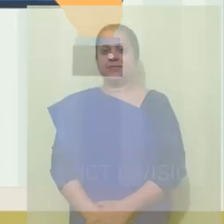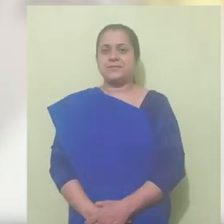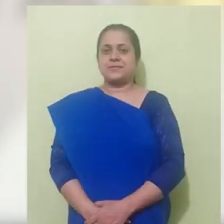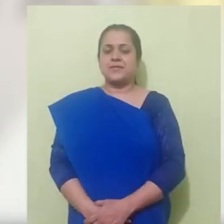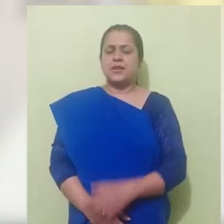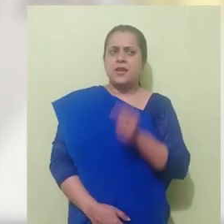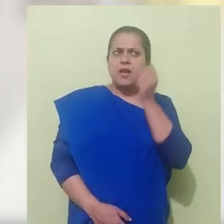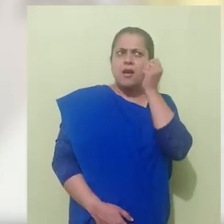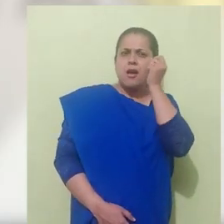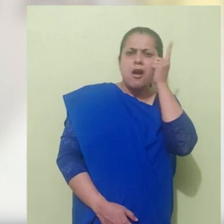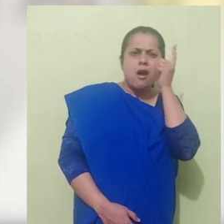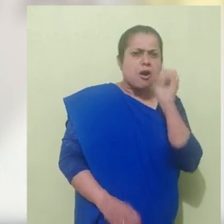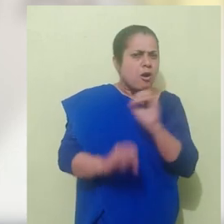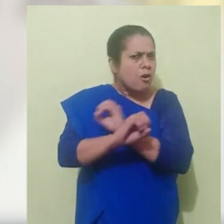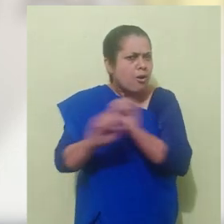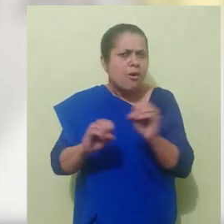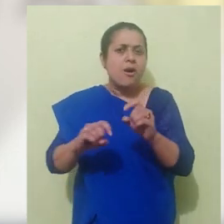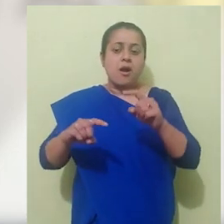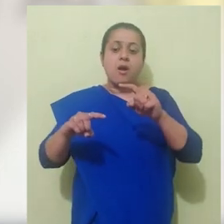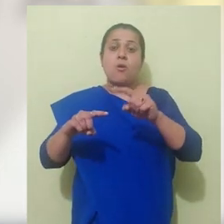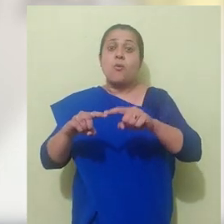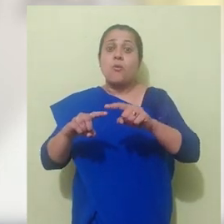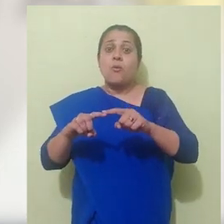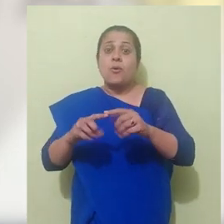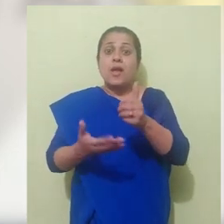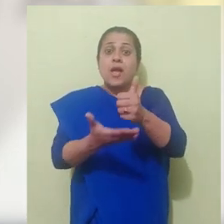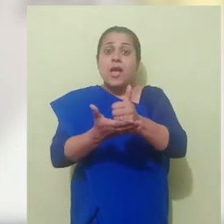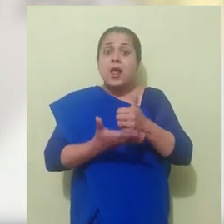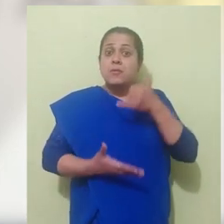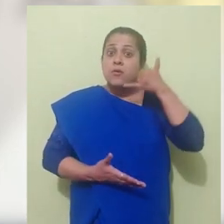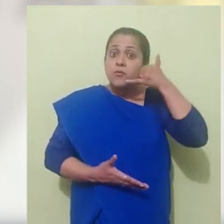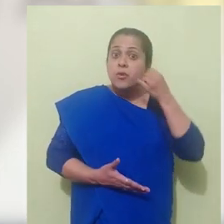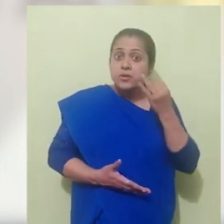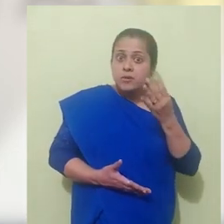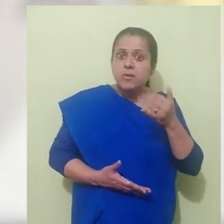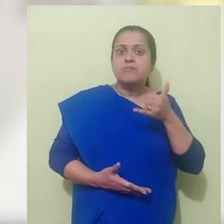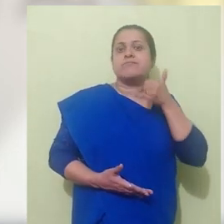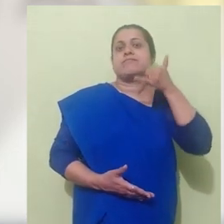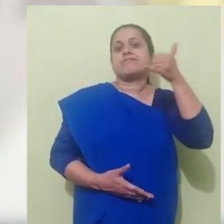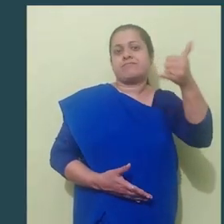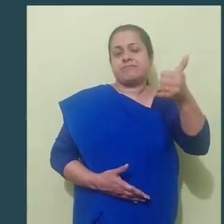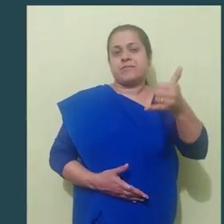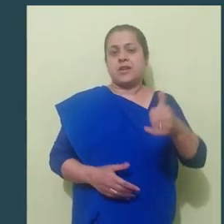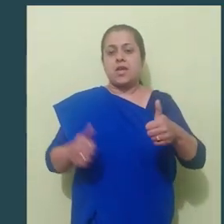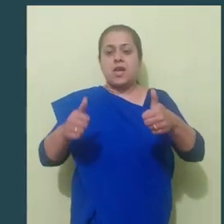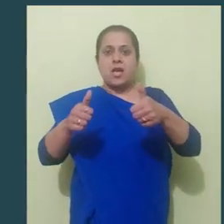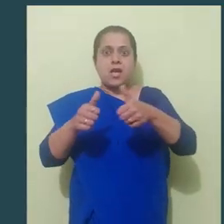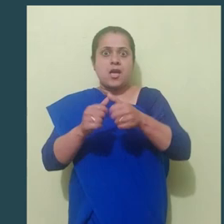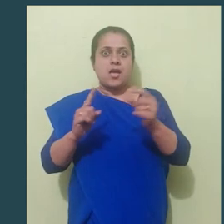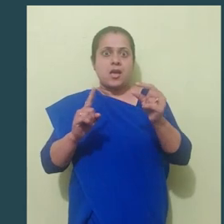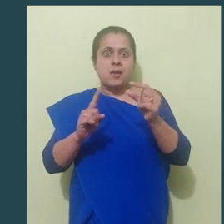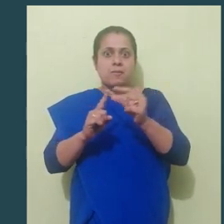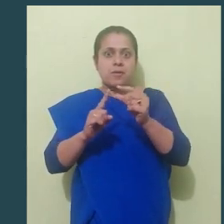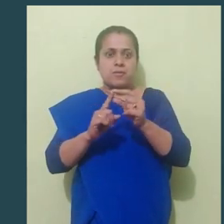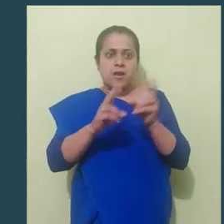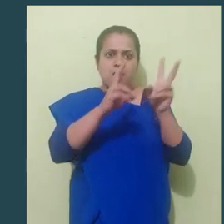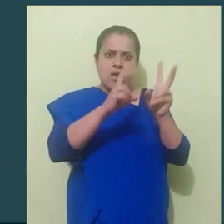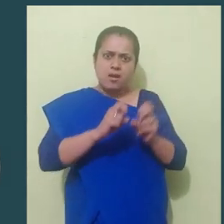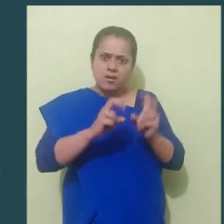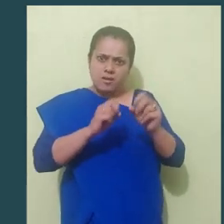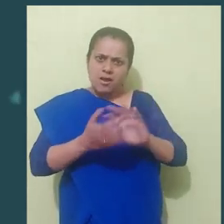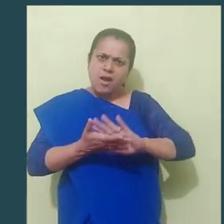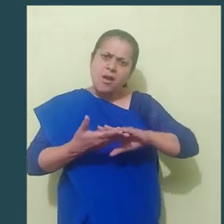काई संतना डायल वोटर हेल्प लाई साथ ले सग्रे सोपे केन्या